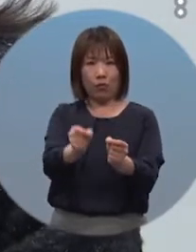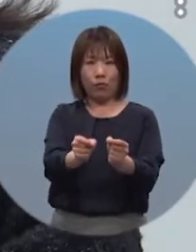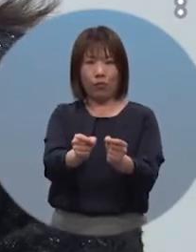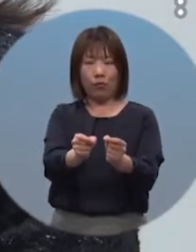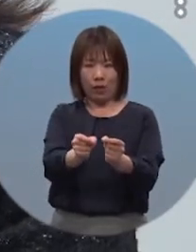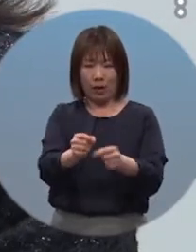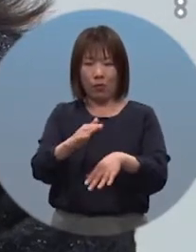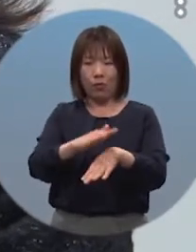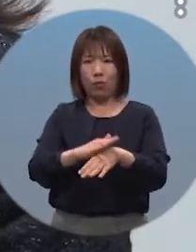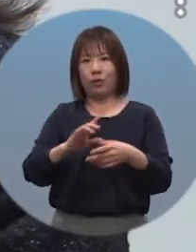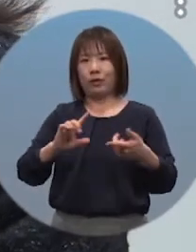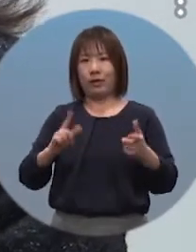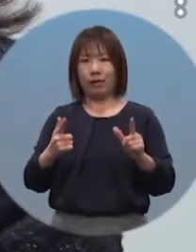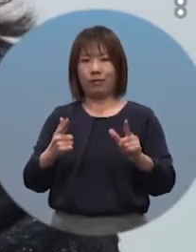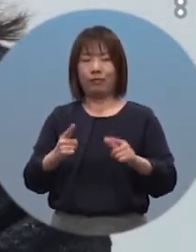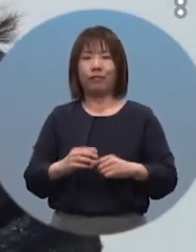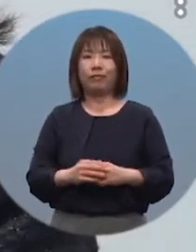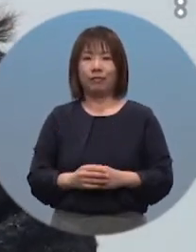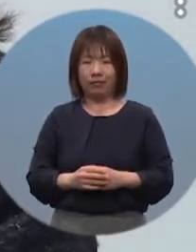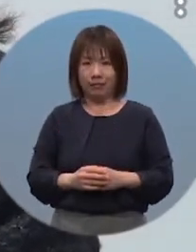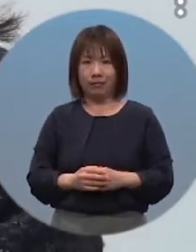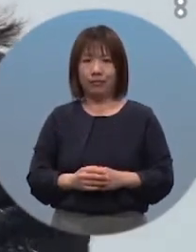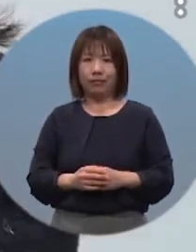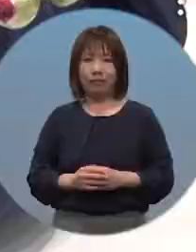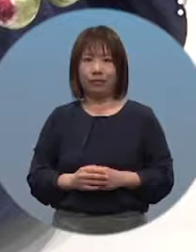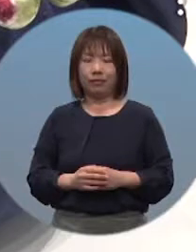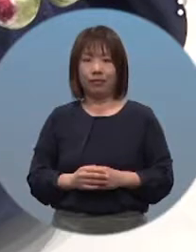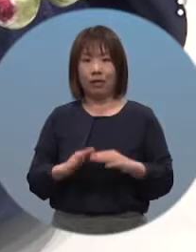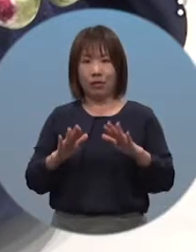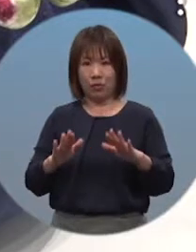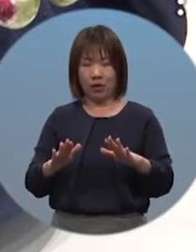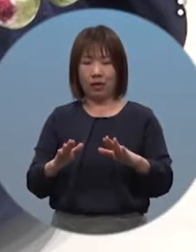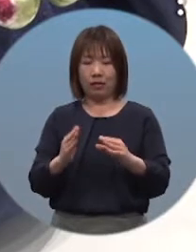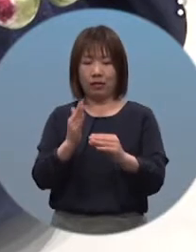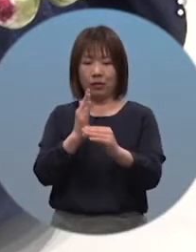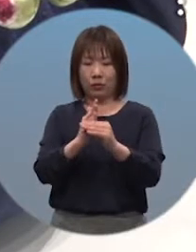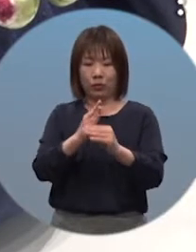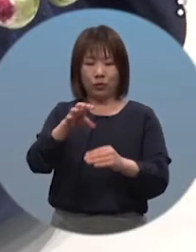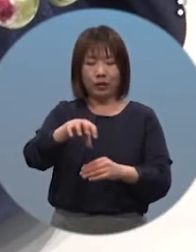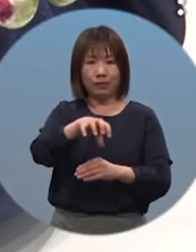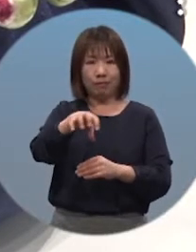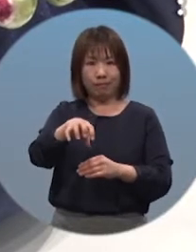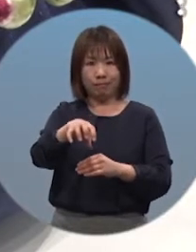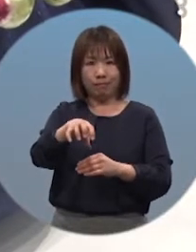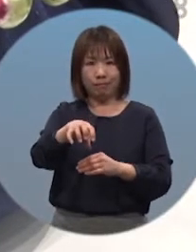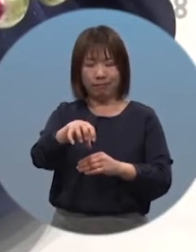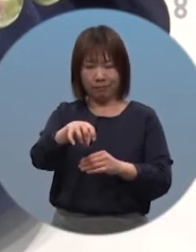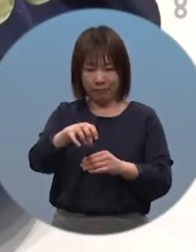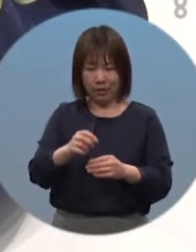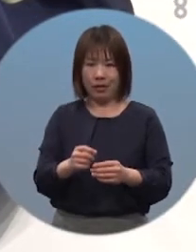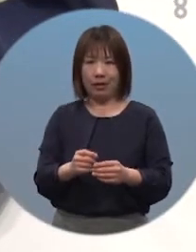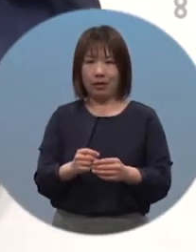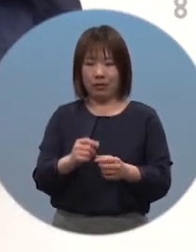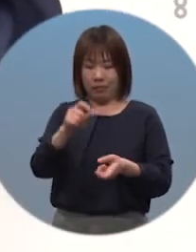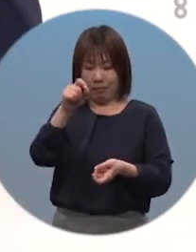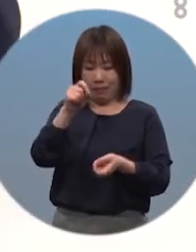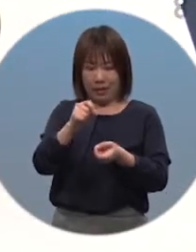ようにしているさせて頂いた事とそしてぱちゅ牛のところはゴット占めるように短く